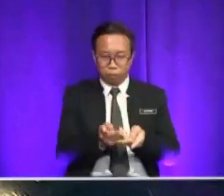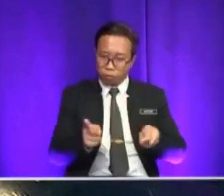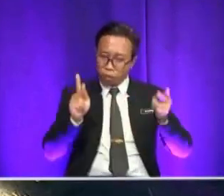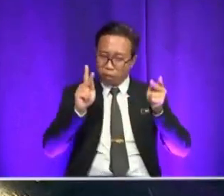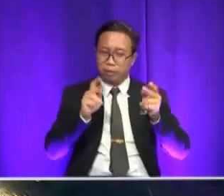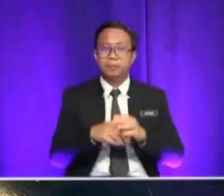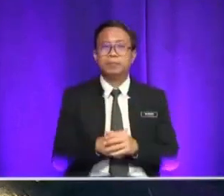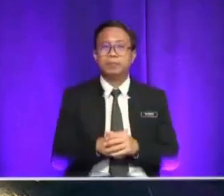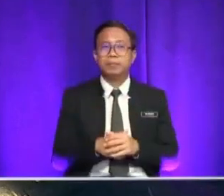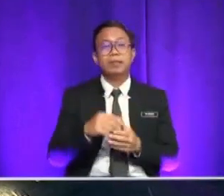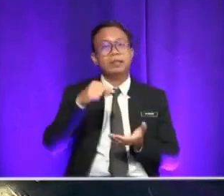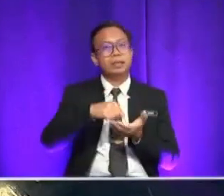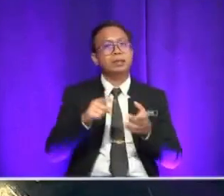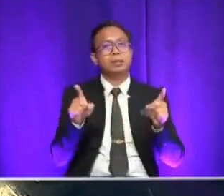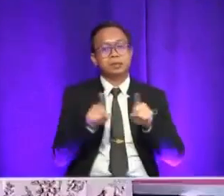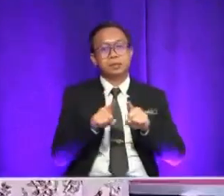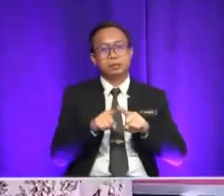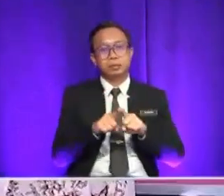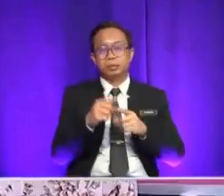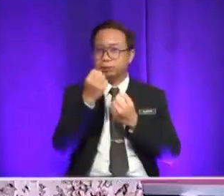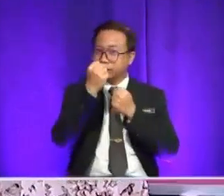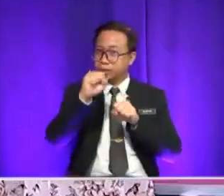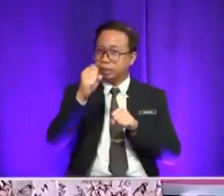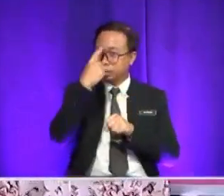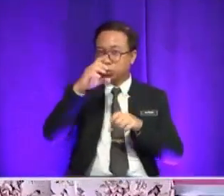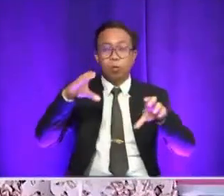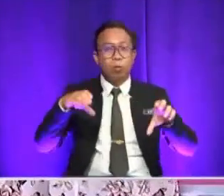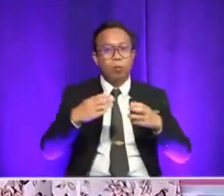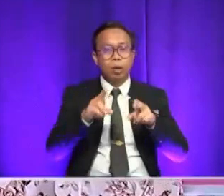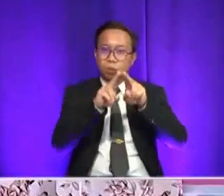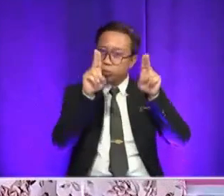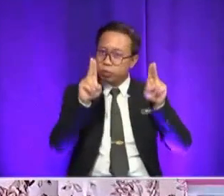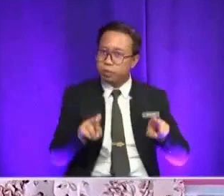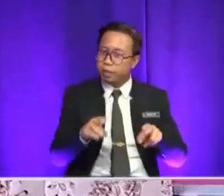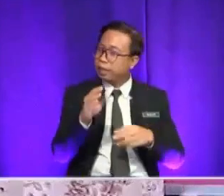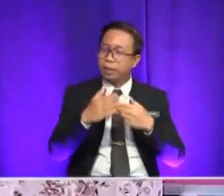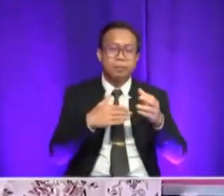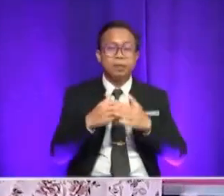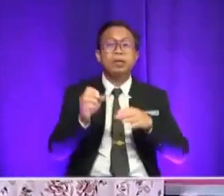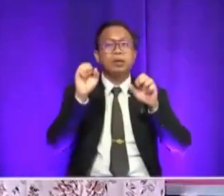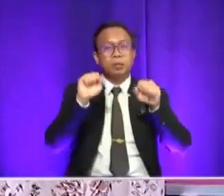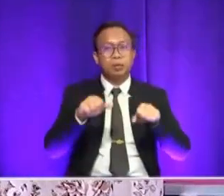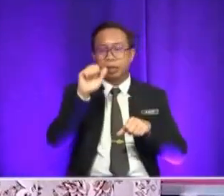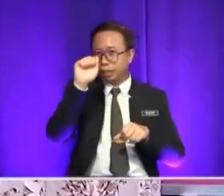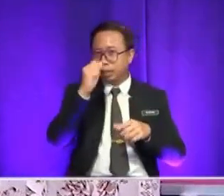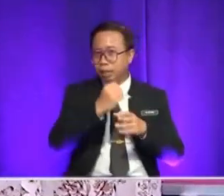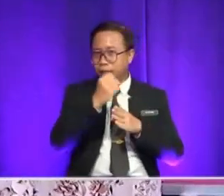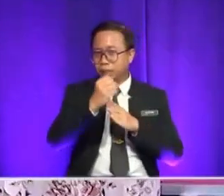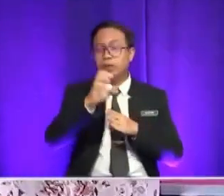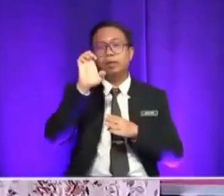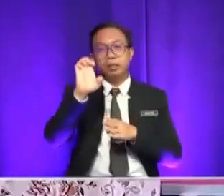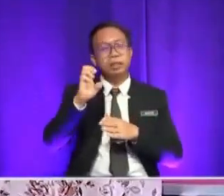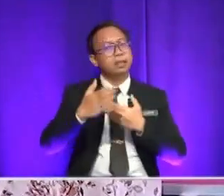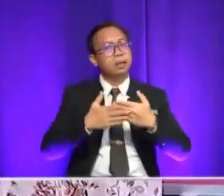tumis. Jadi ini pun sama, maknanya persediaan untuk melakukan pengujian. Jadi tak ada masalah sama ada A ataupun E.